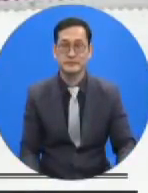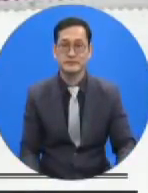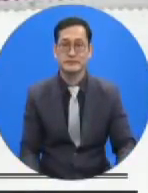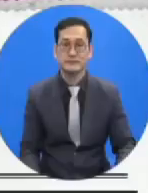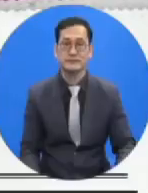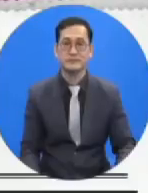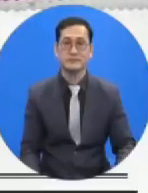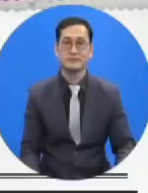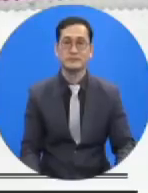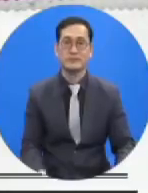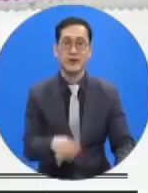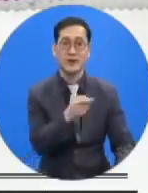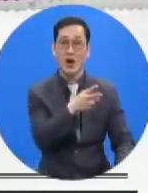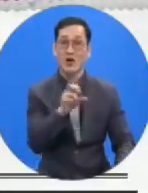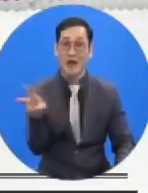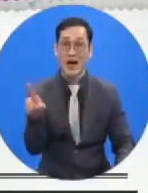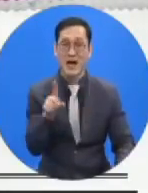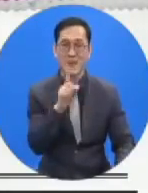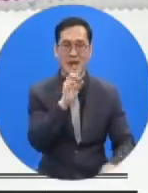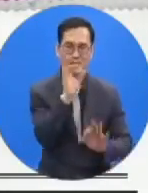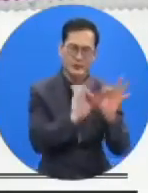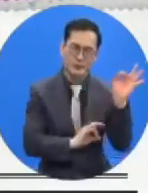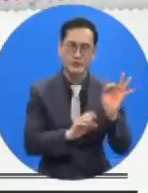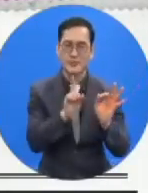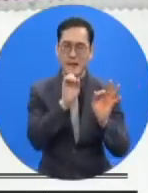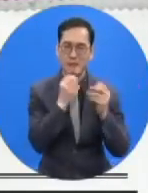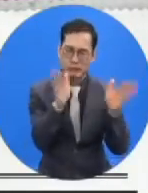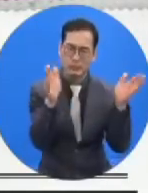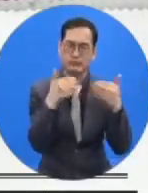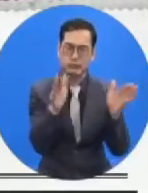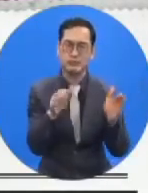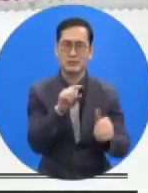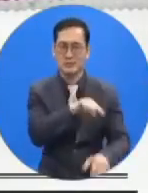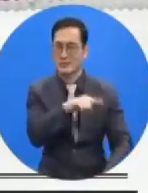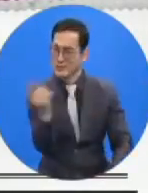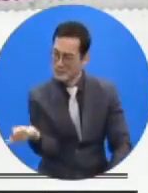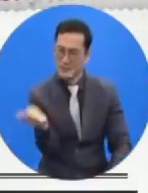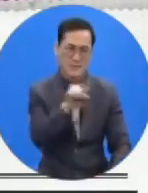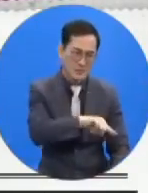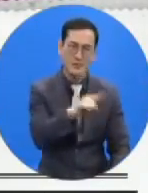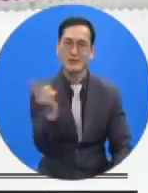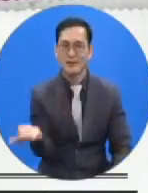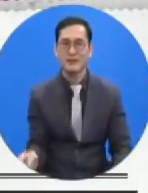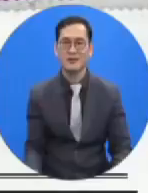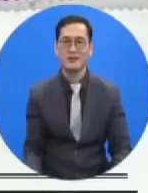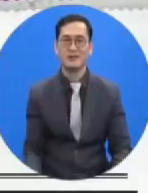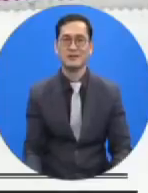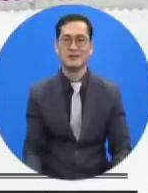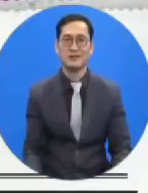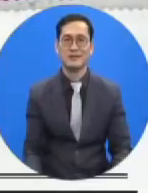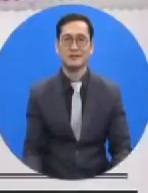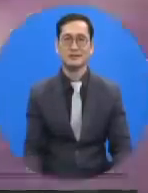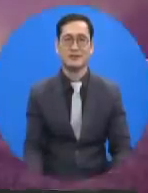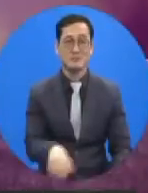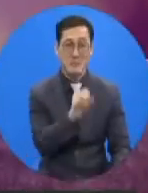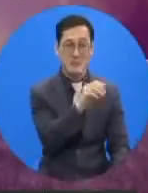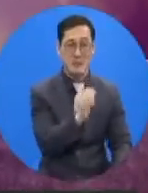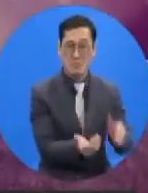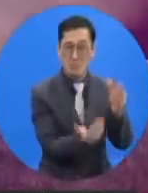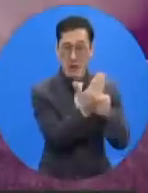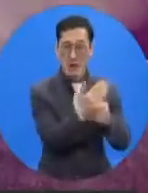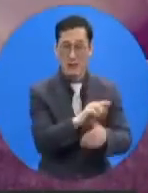사이좋게 여당에서 한 번, 야당에서 한 번, 여당에서 한 번, 야당에서 한 번. 이른바 실언 막말 논란이 여기저기서 터지고 있습니다. 한국일보가